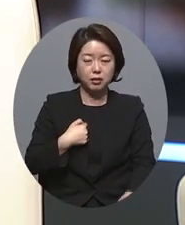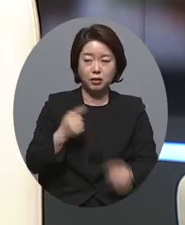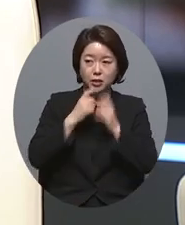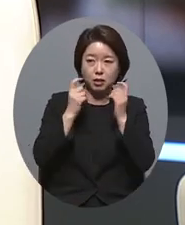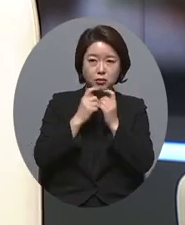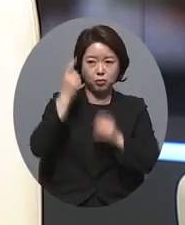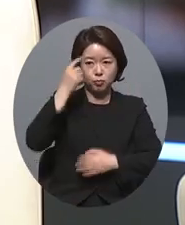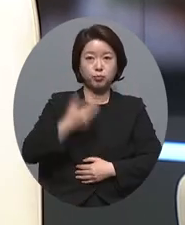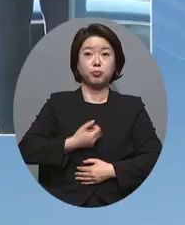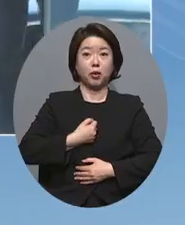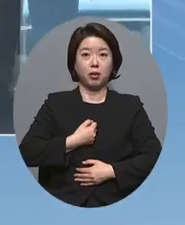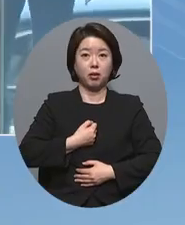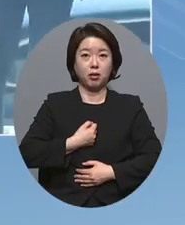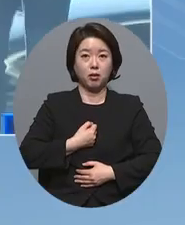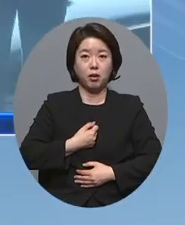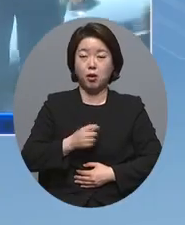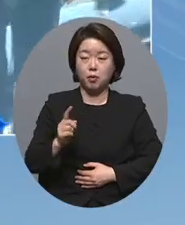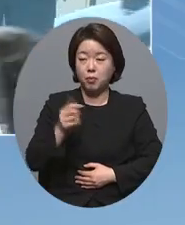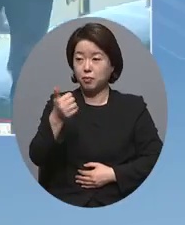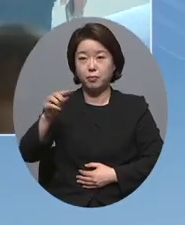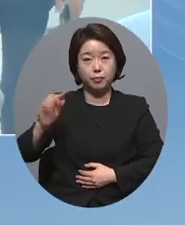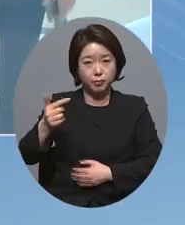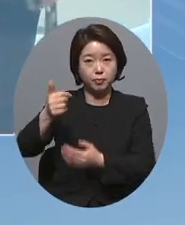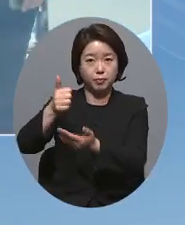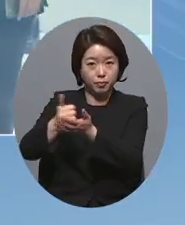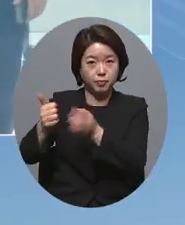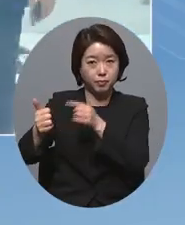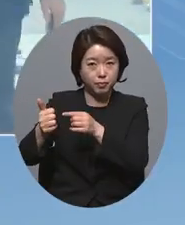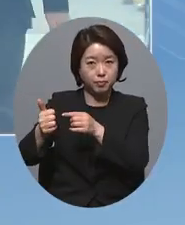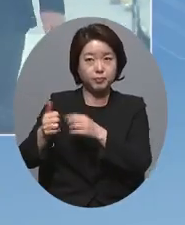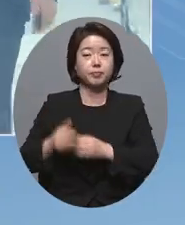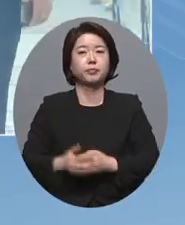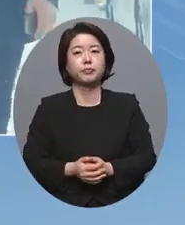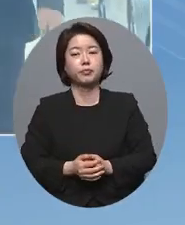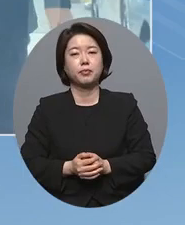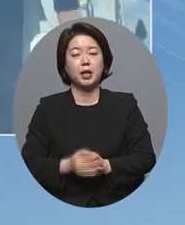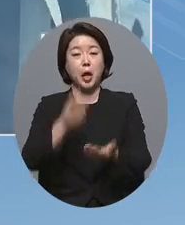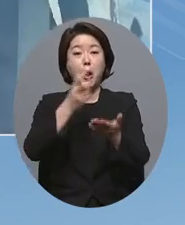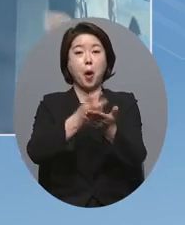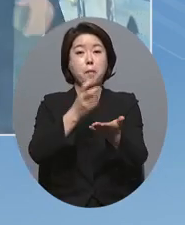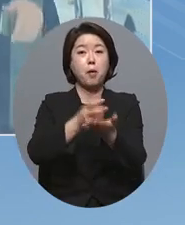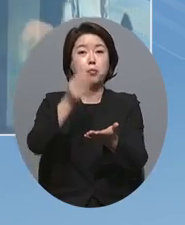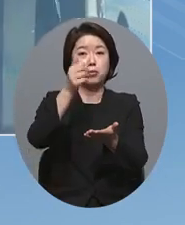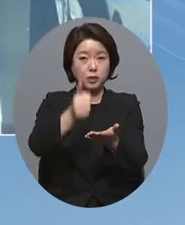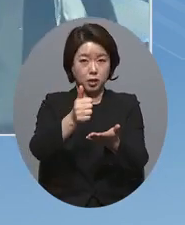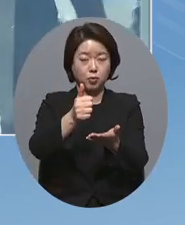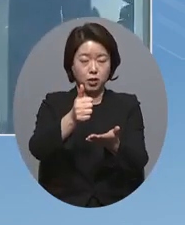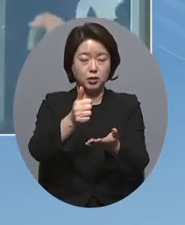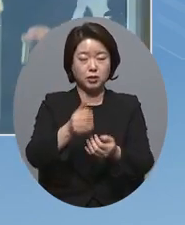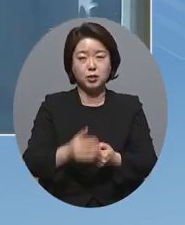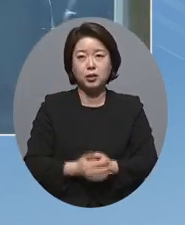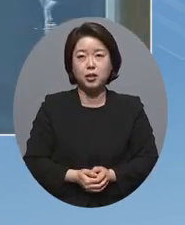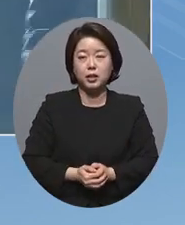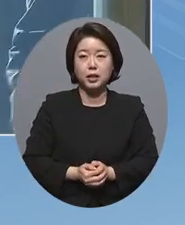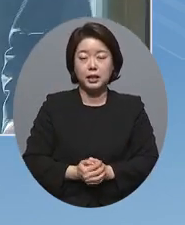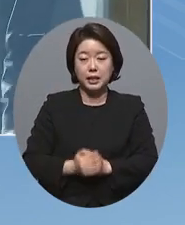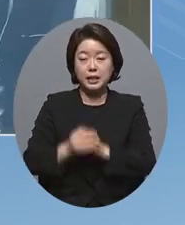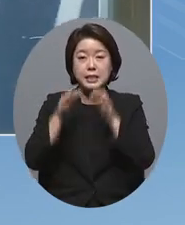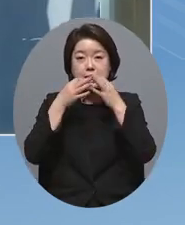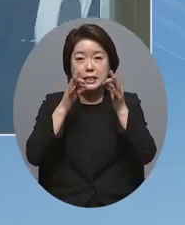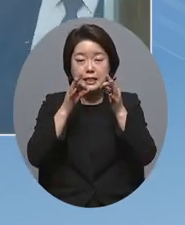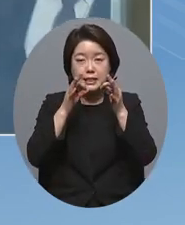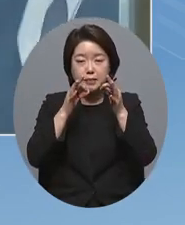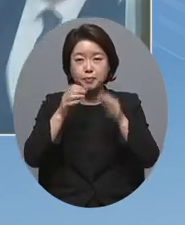충격을 받았습니다. 왜냐하면 한동훈 법무장관이 한동훈 장관을 떠나서 법무장관이 이른바 이 김앤장이라고는 우리